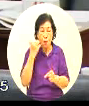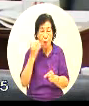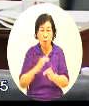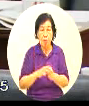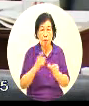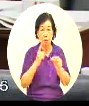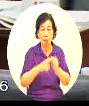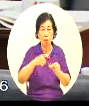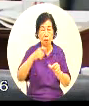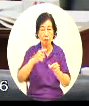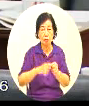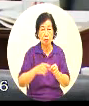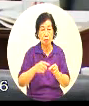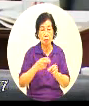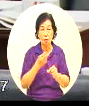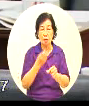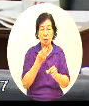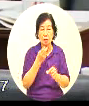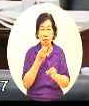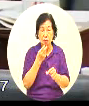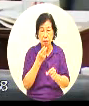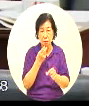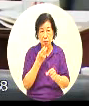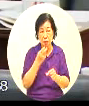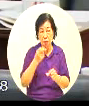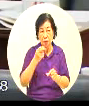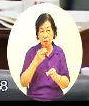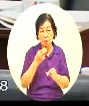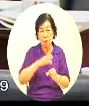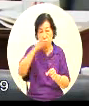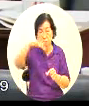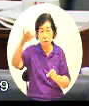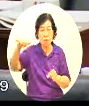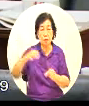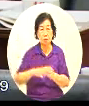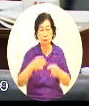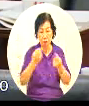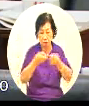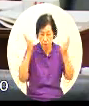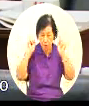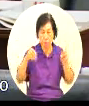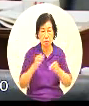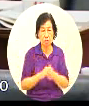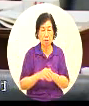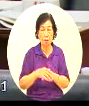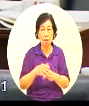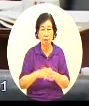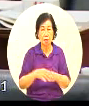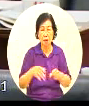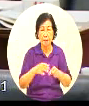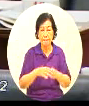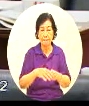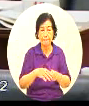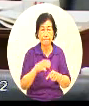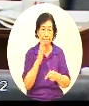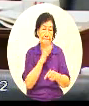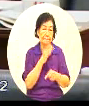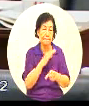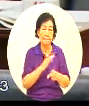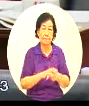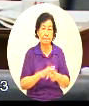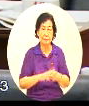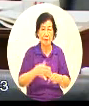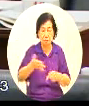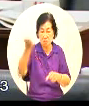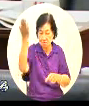要？爱真明确，无爱用，无来说好，咱市政会当甲偷偷转来。因为这早前林务公